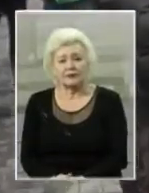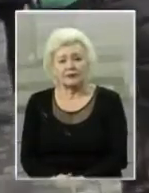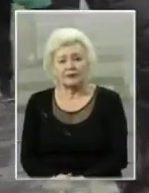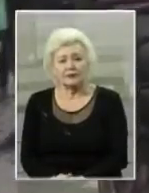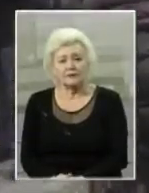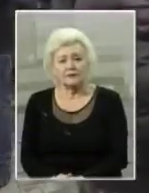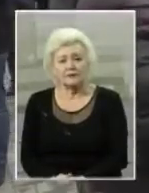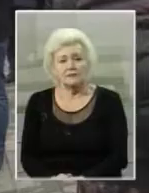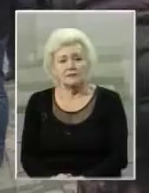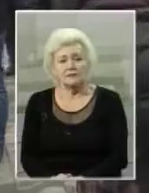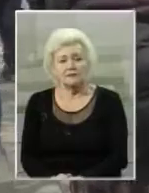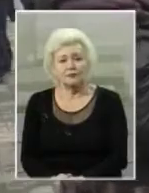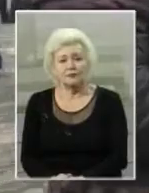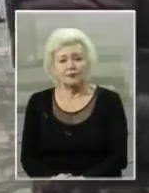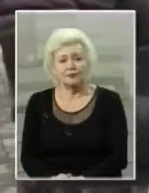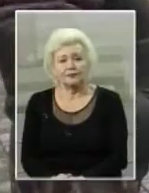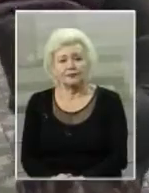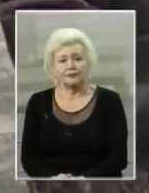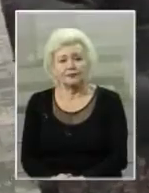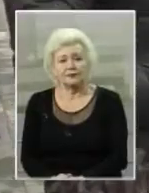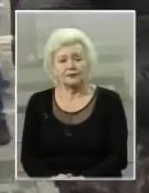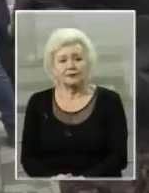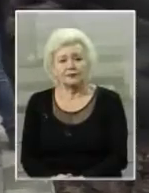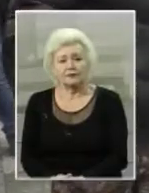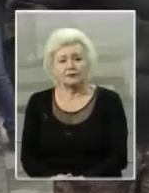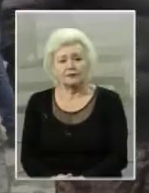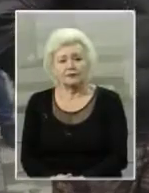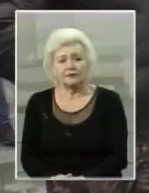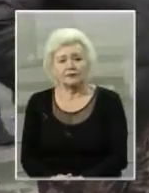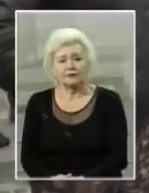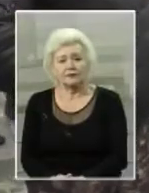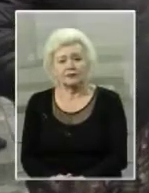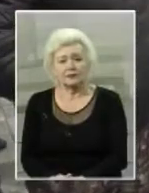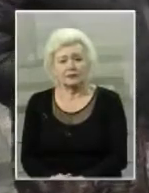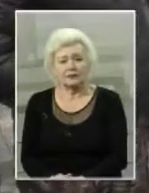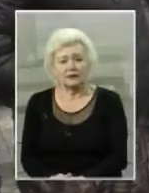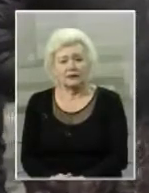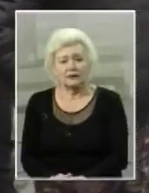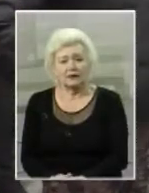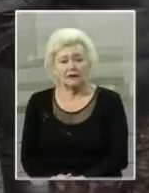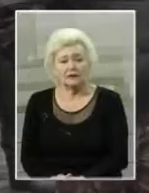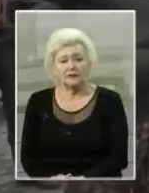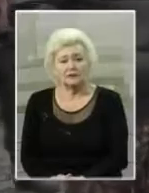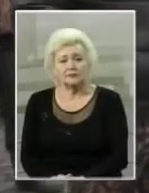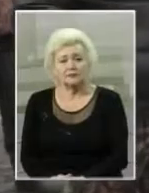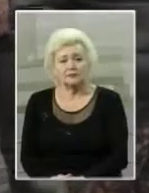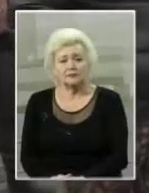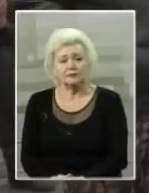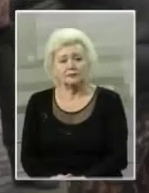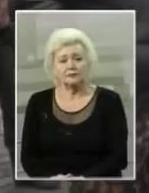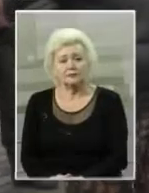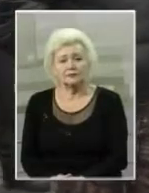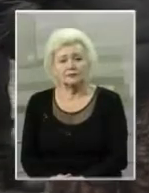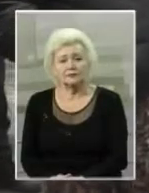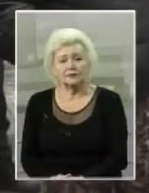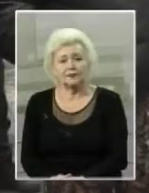А це робити можна? Будемо робити в країні у нас, в країні, а? Батика машина, вибач, можна вже. Яка у вас машина? Наверно,